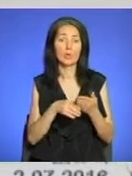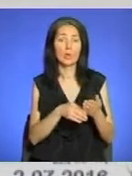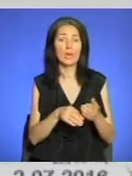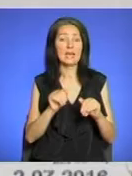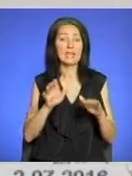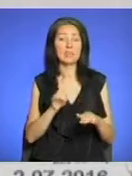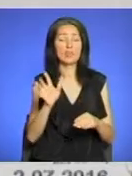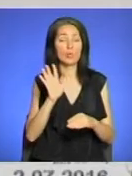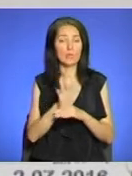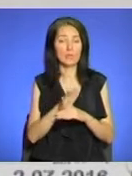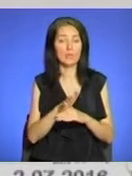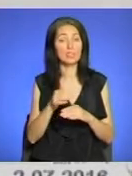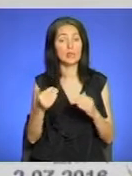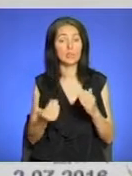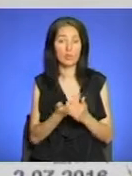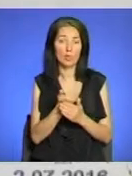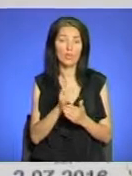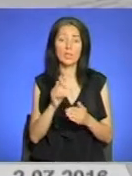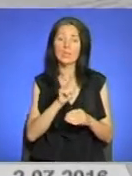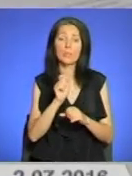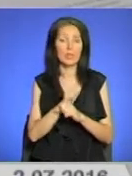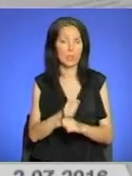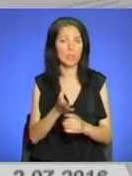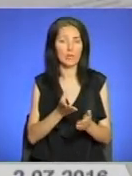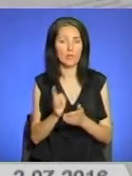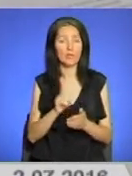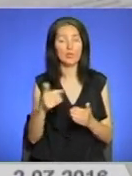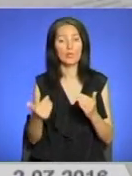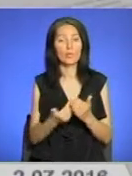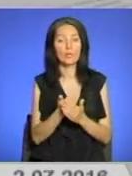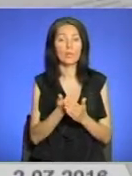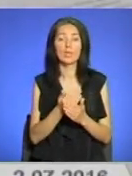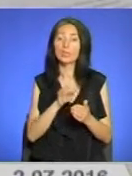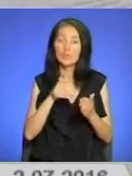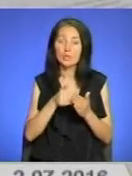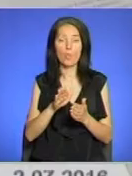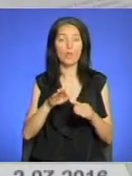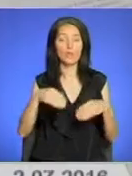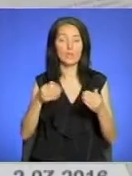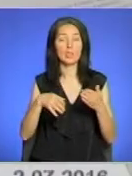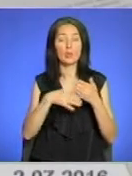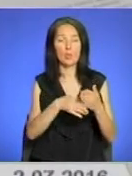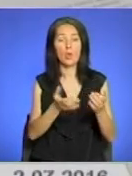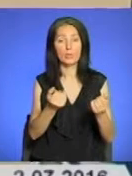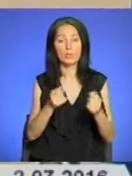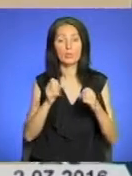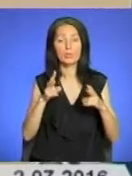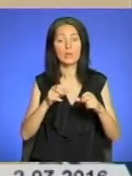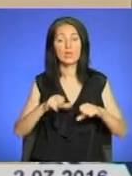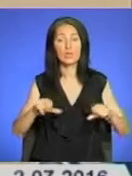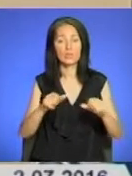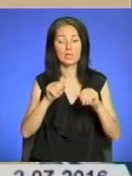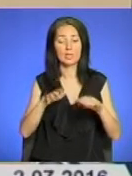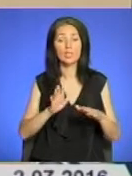щодо призначення, відновлення або припинення виплат, а також щодо відмови у наданні допомоги, прийматиме спеціальна комісія. Рішення